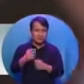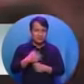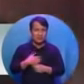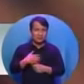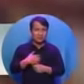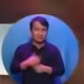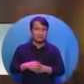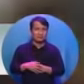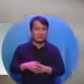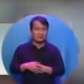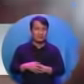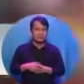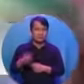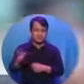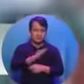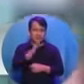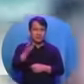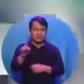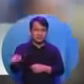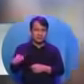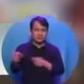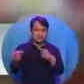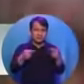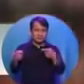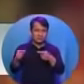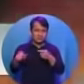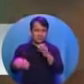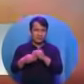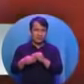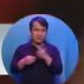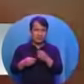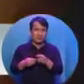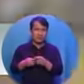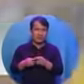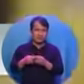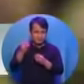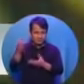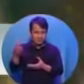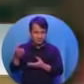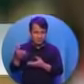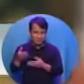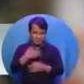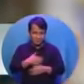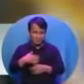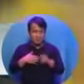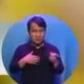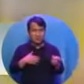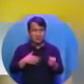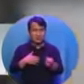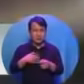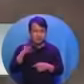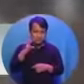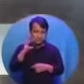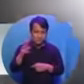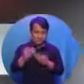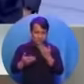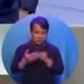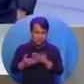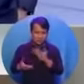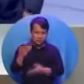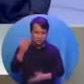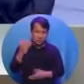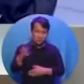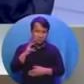pa yung matapang na para sila ipagalitan. Okay, at hamunin pa na magsumbong kahit saan. Ma'am Winnie, magandang umaga